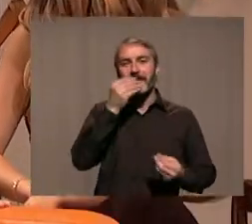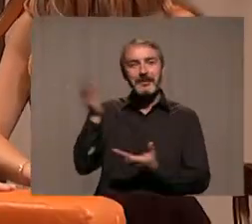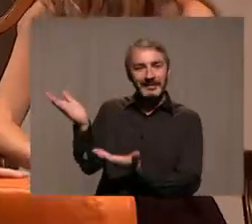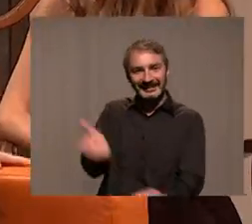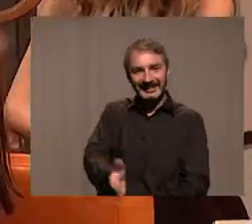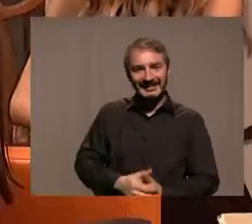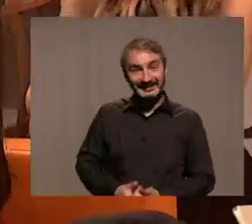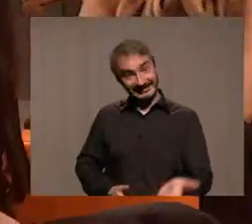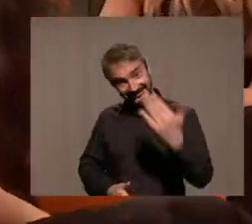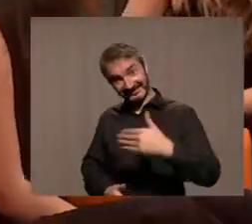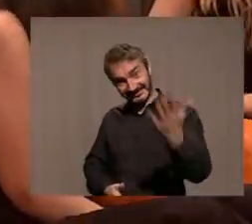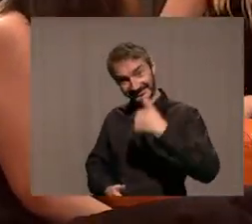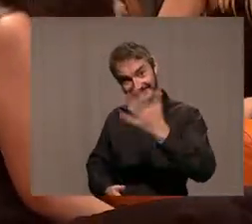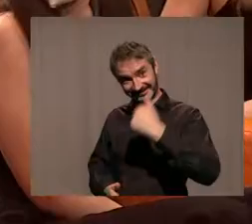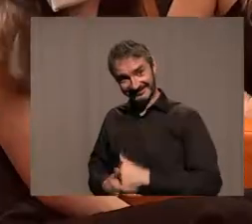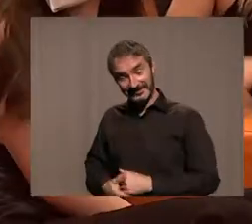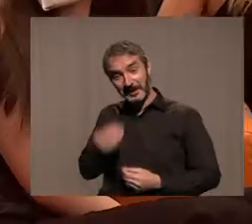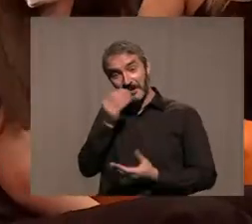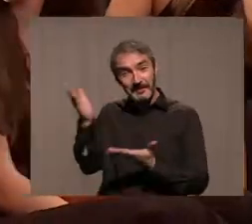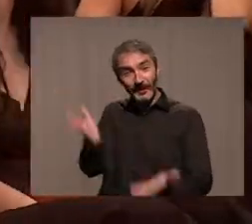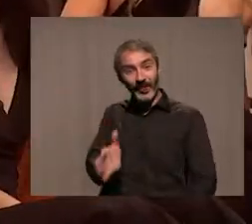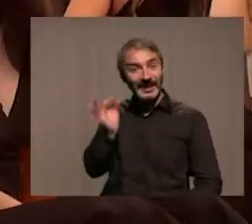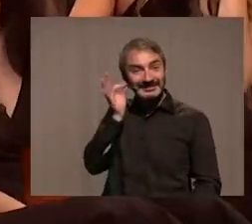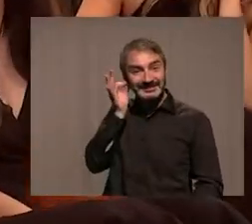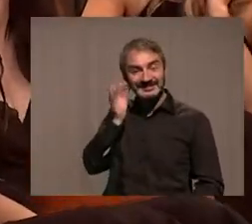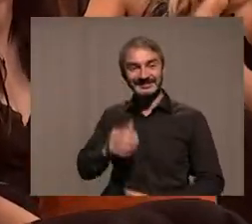Hola. Adelante. Benvingudes. ¿Qué tal?